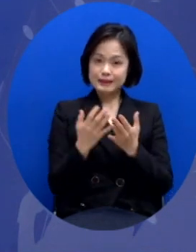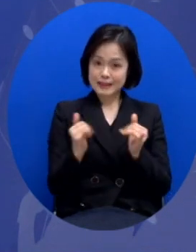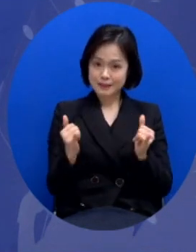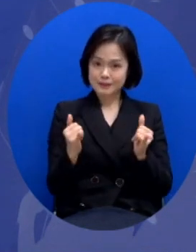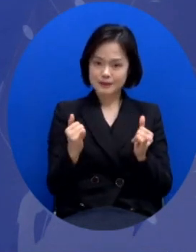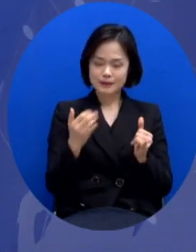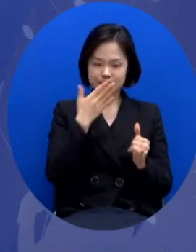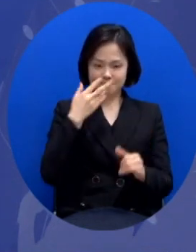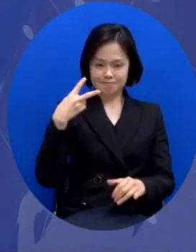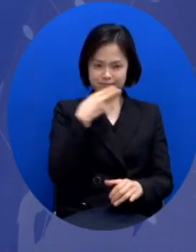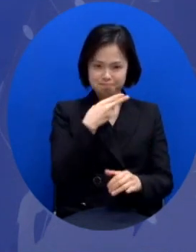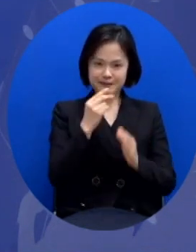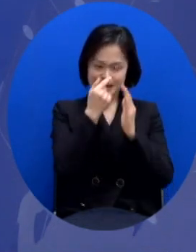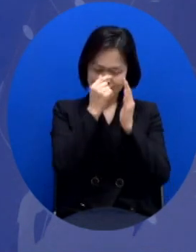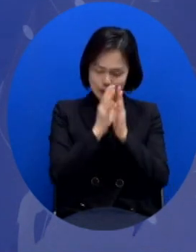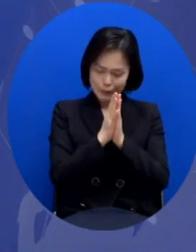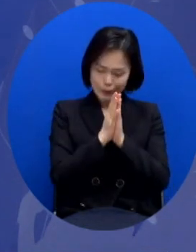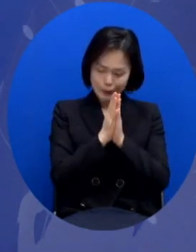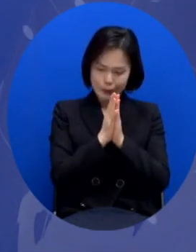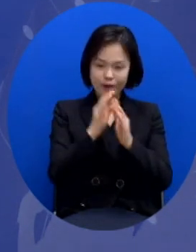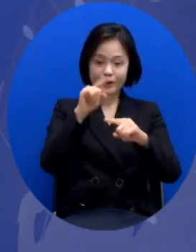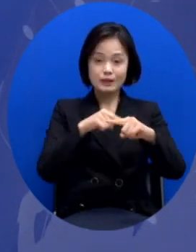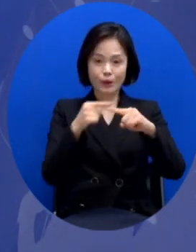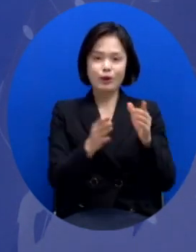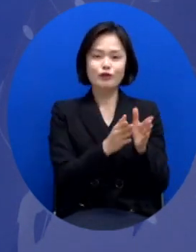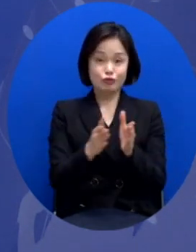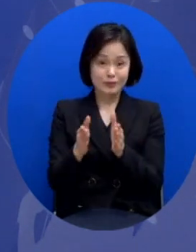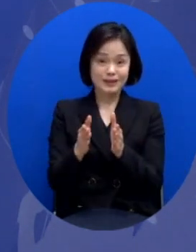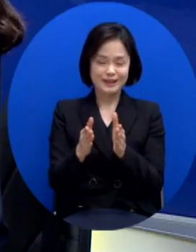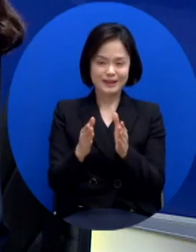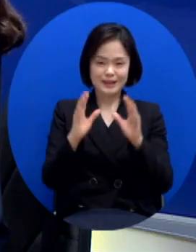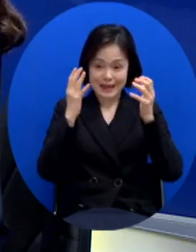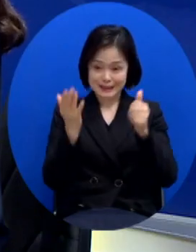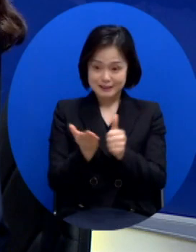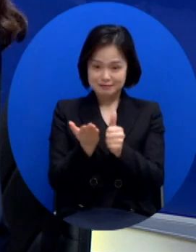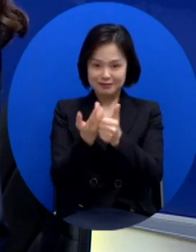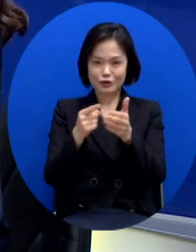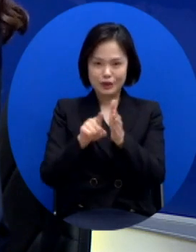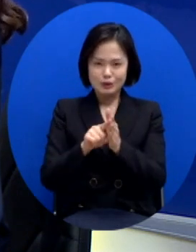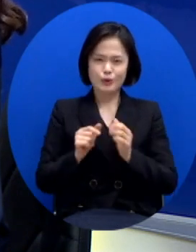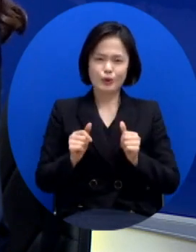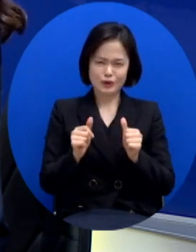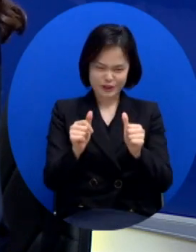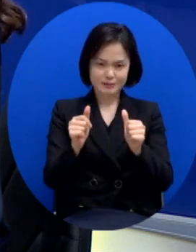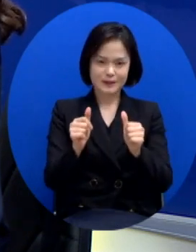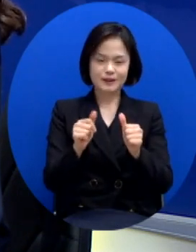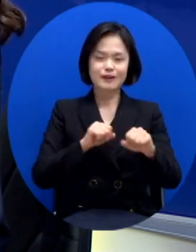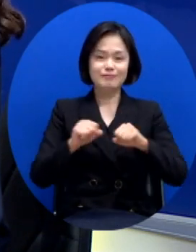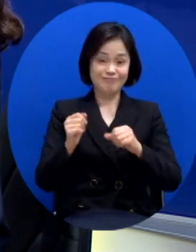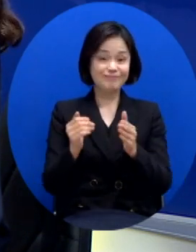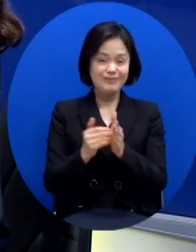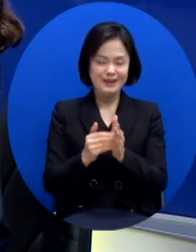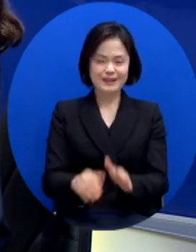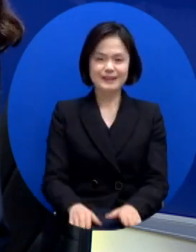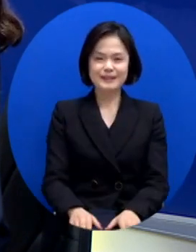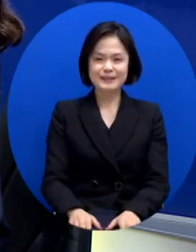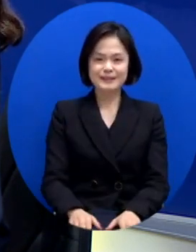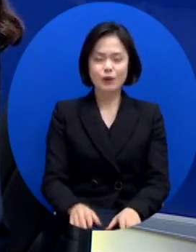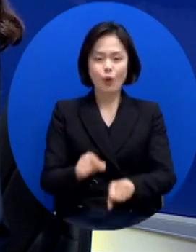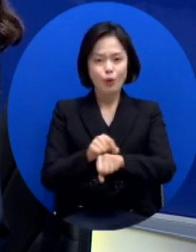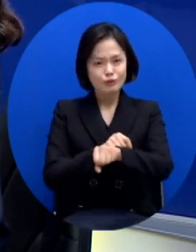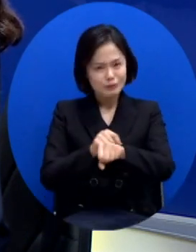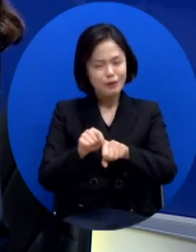어떤 일이 닥쳐도 멈춰서는 안 된다 는 의지를 표명했습니다 학생들에게도 이런 비대면 대회는 전 특별한 경험이었습니다 같은데요